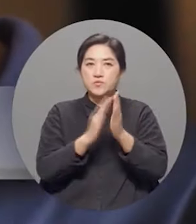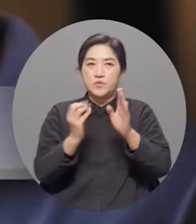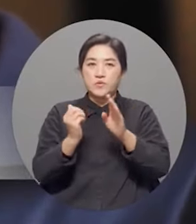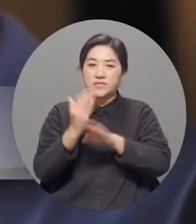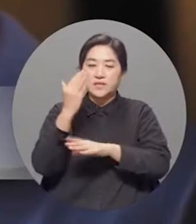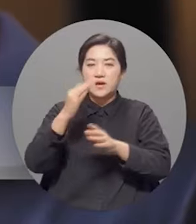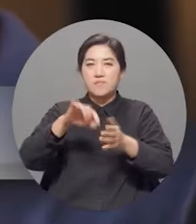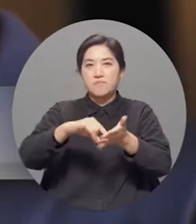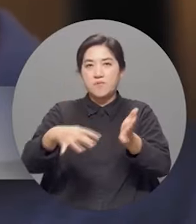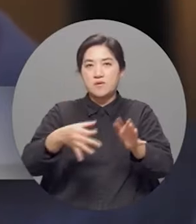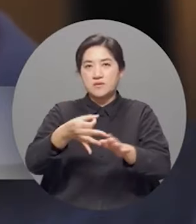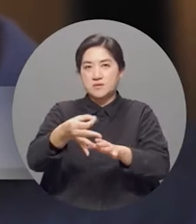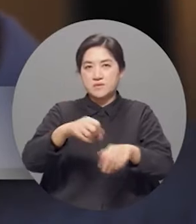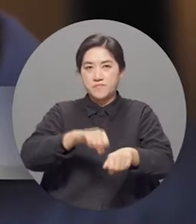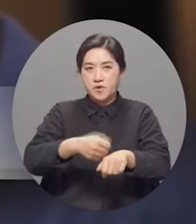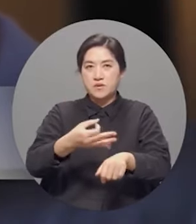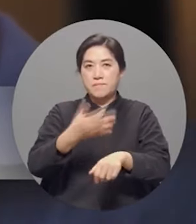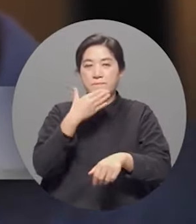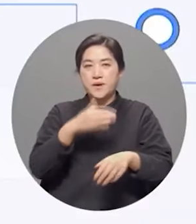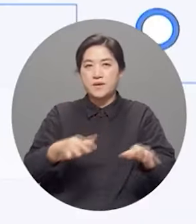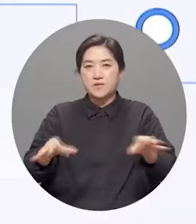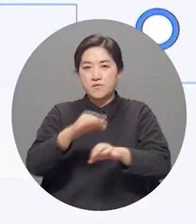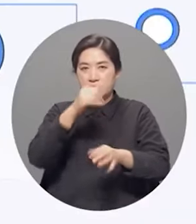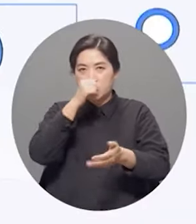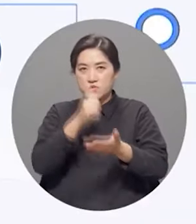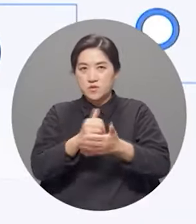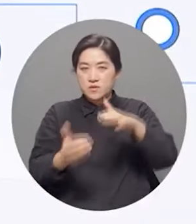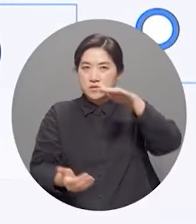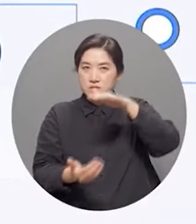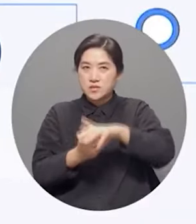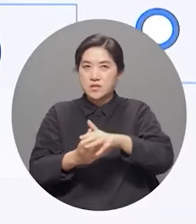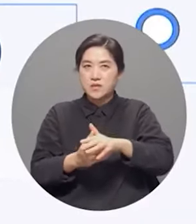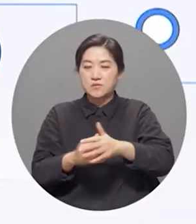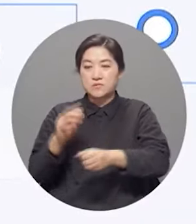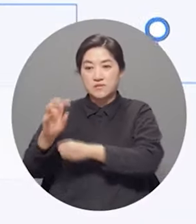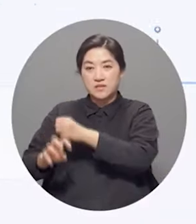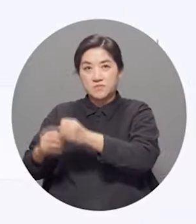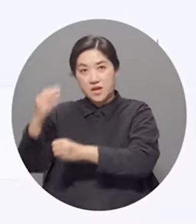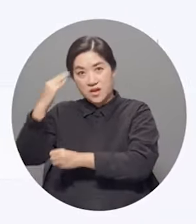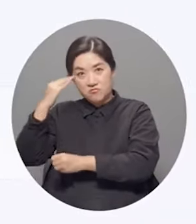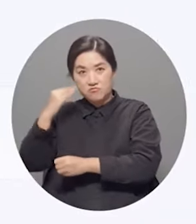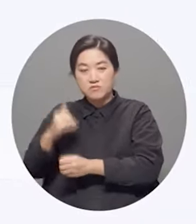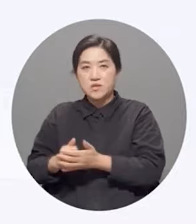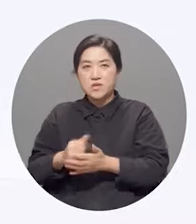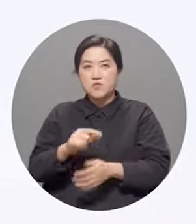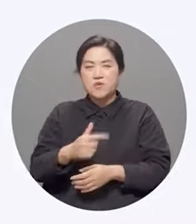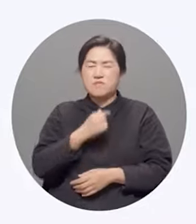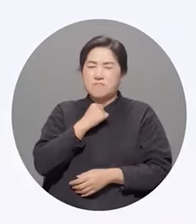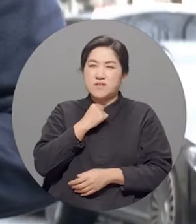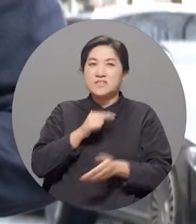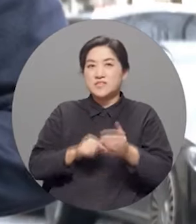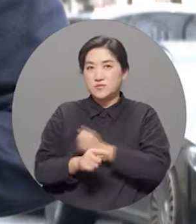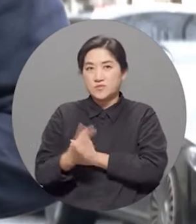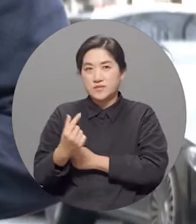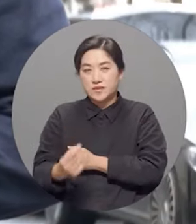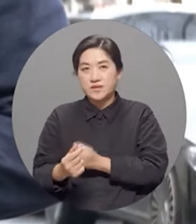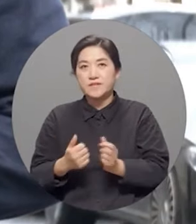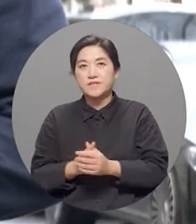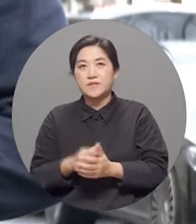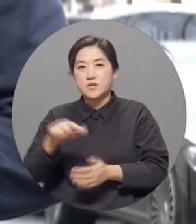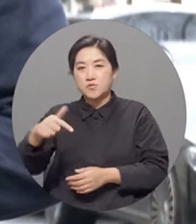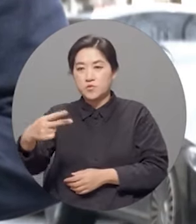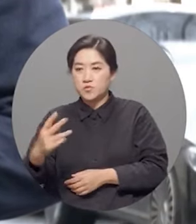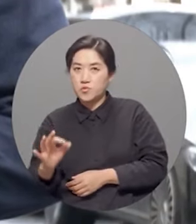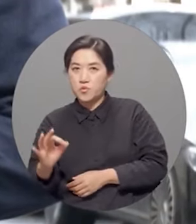수도 있습니다. 경제사범 최고 형량이 약 40년인 한국행을 권 씨 측이 희망한 이유기도 합니다.